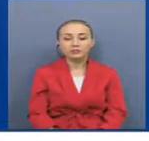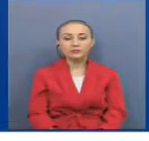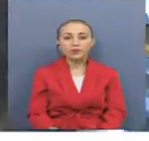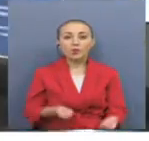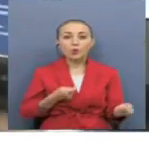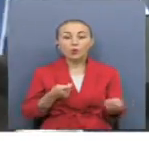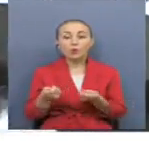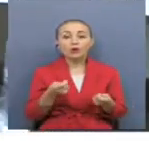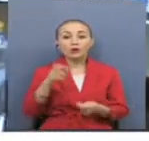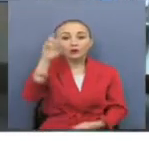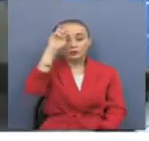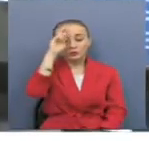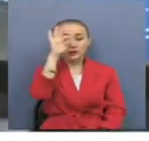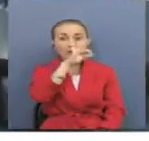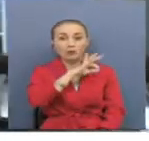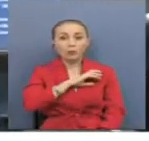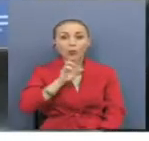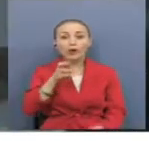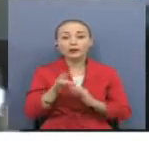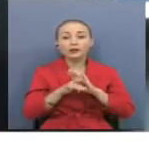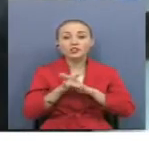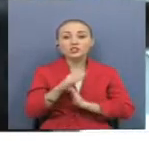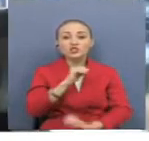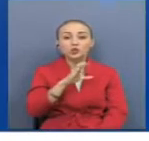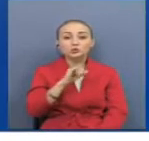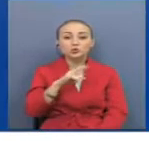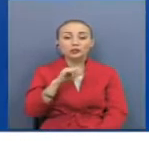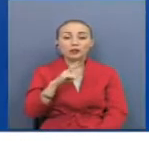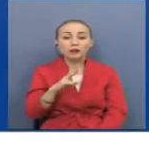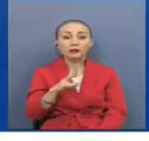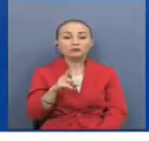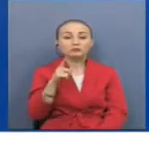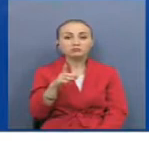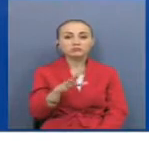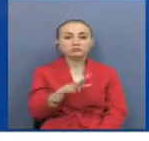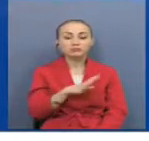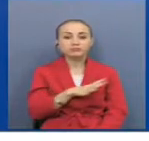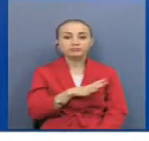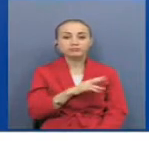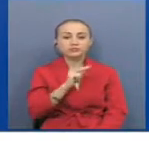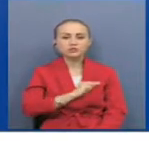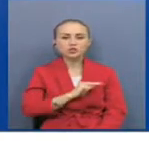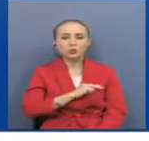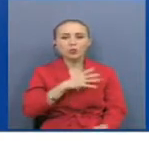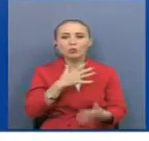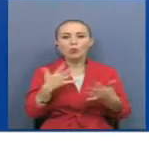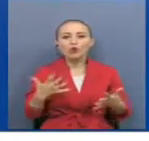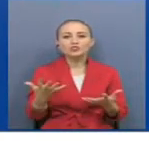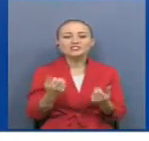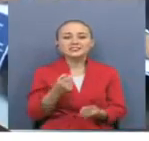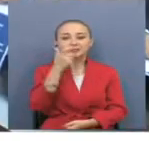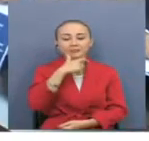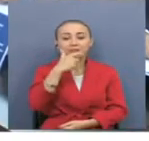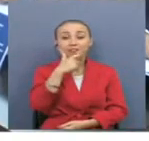басшысы Жасұлан Шаймерденов лауазымды қызметін асыра пайдаланған. Әдеп жөніндегі кеңеске қатысқан басқарма қызметкерлері басшылық тарапынан көрсетілген